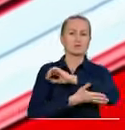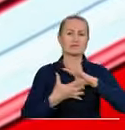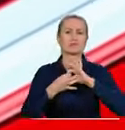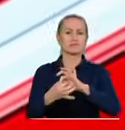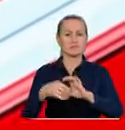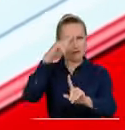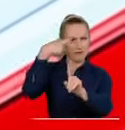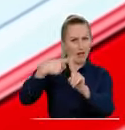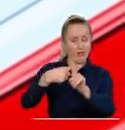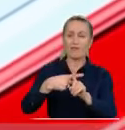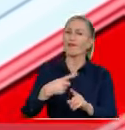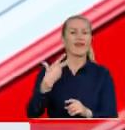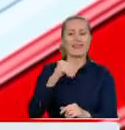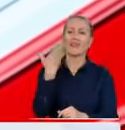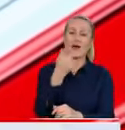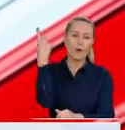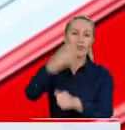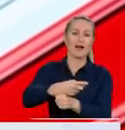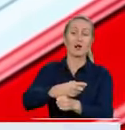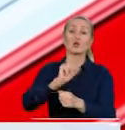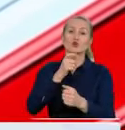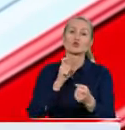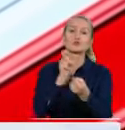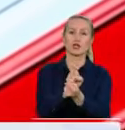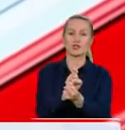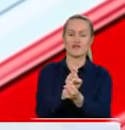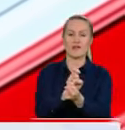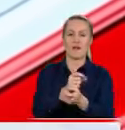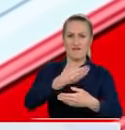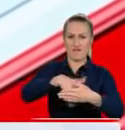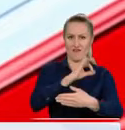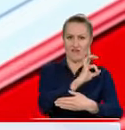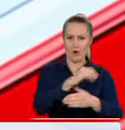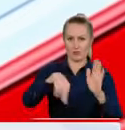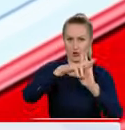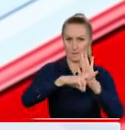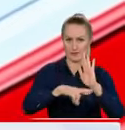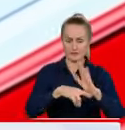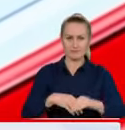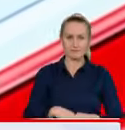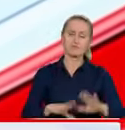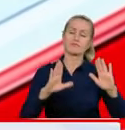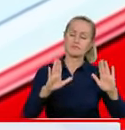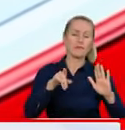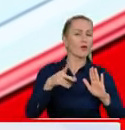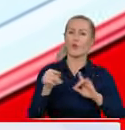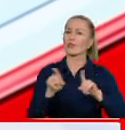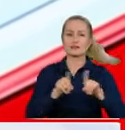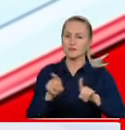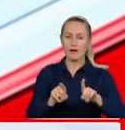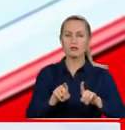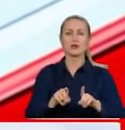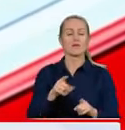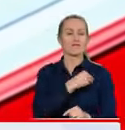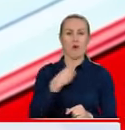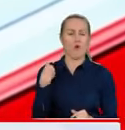nie narzucała rozwiązań sprzecznych z jej wewnętrznymi przepisami. Ale to też nie oznacza, że